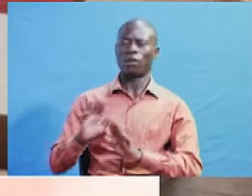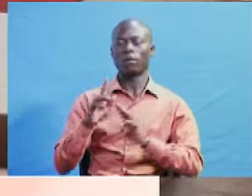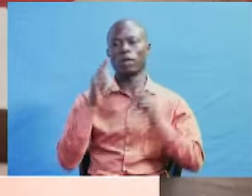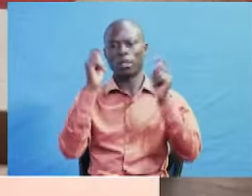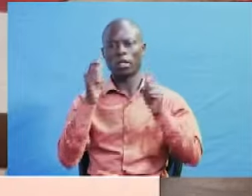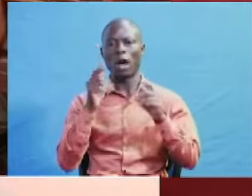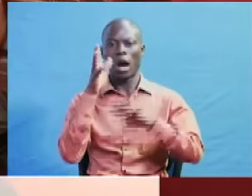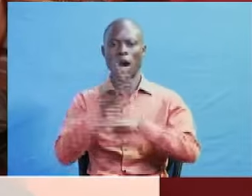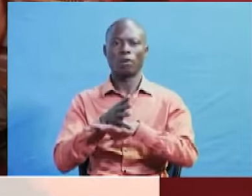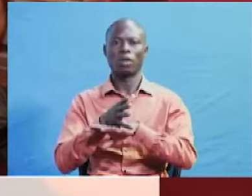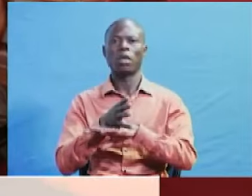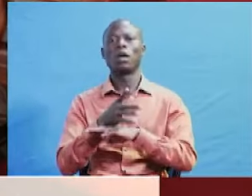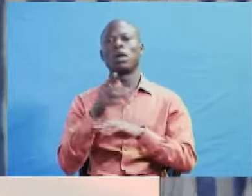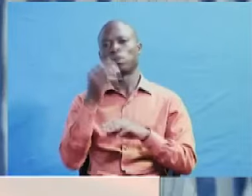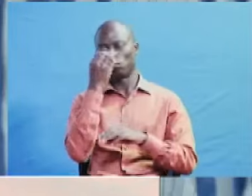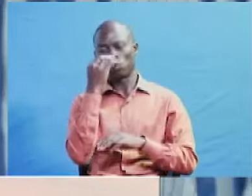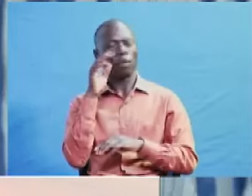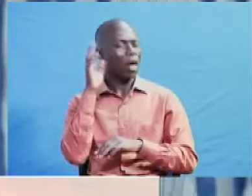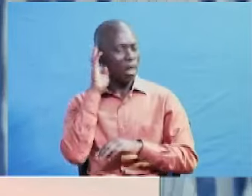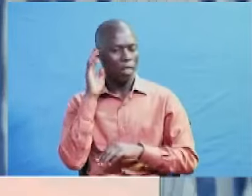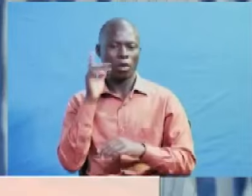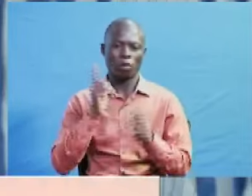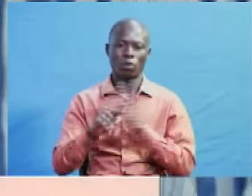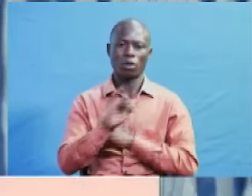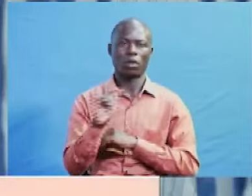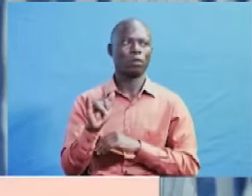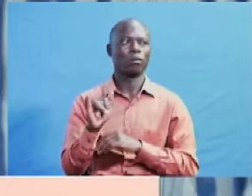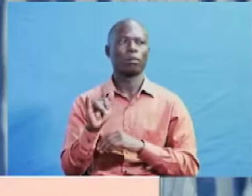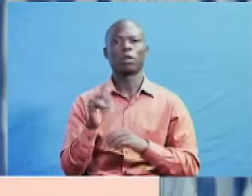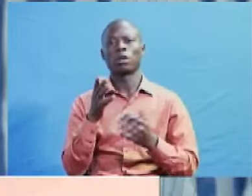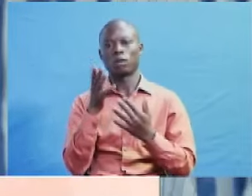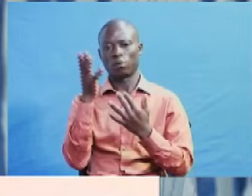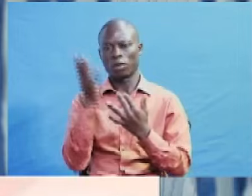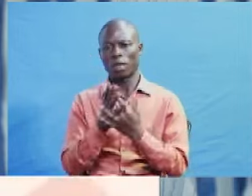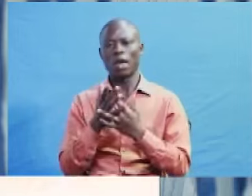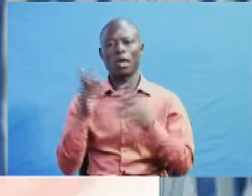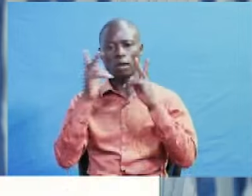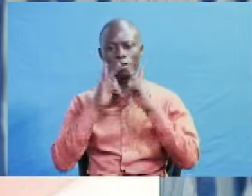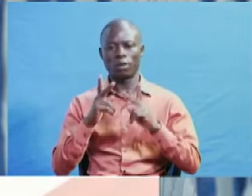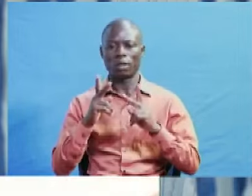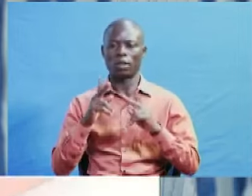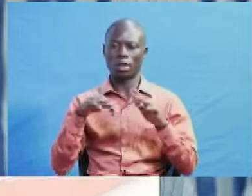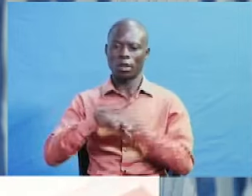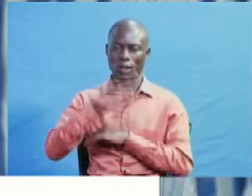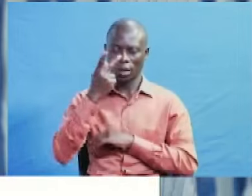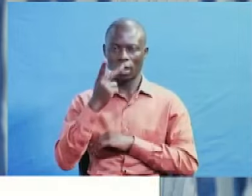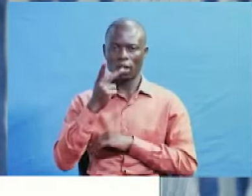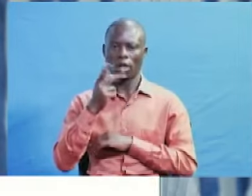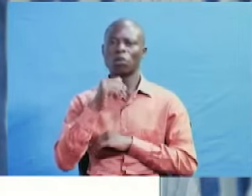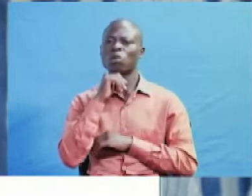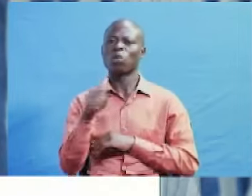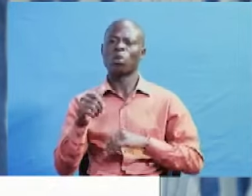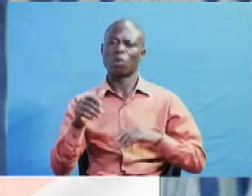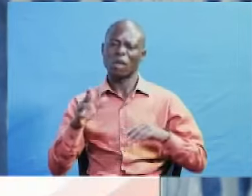ya rais kusikiliza kilio chao. Tuweke amani katika taifa letu la Kenya.